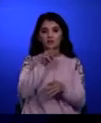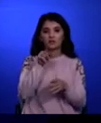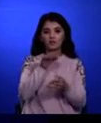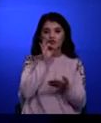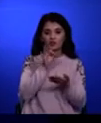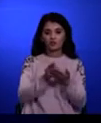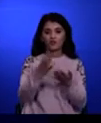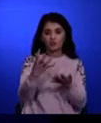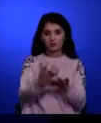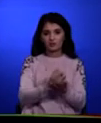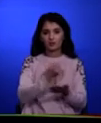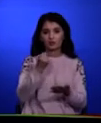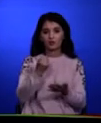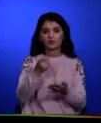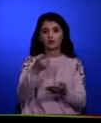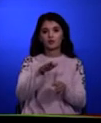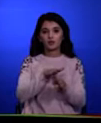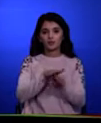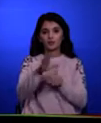ham ulgurdingizmi bolajonlar?